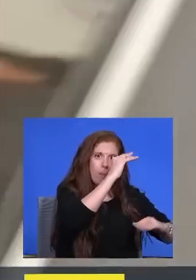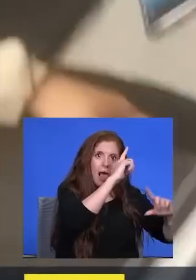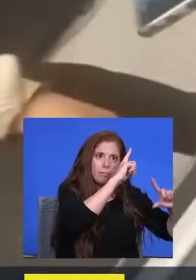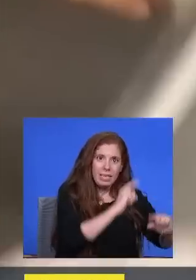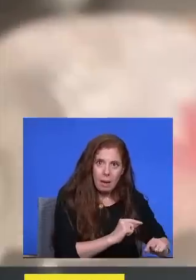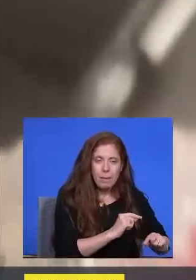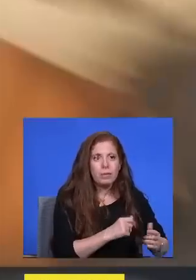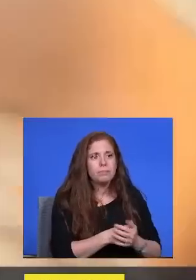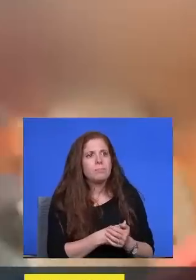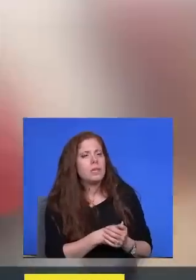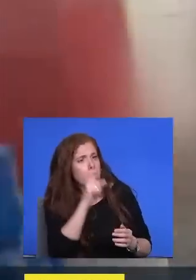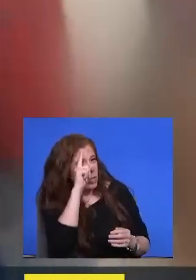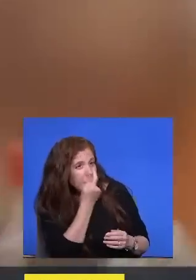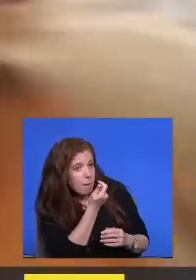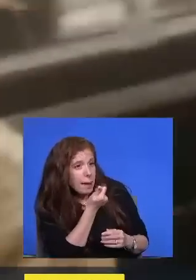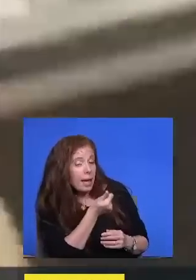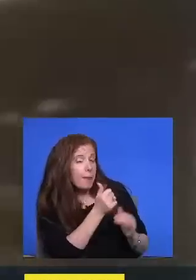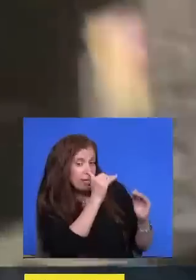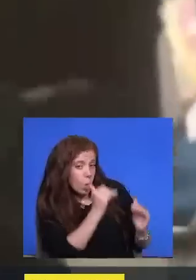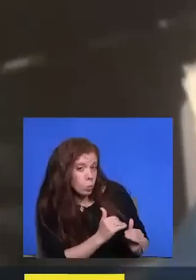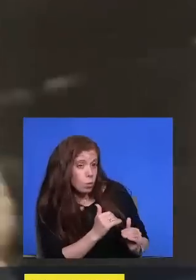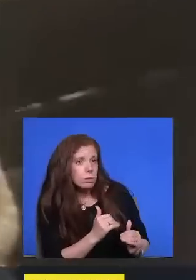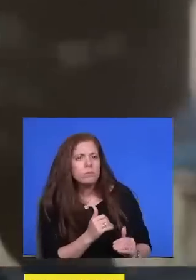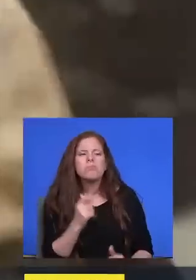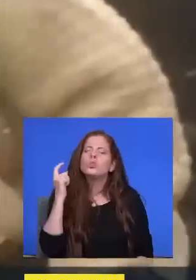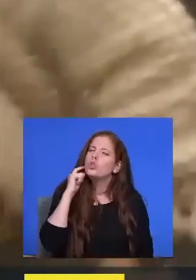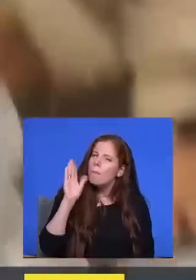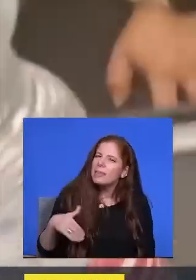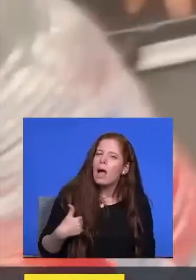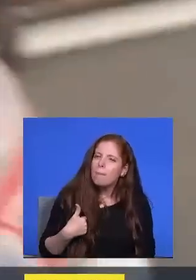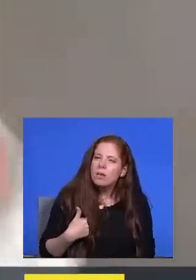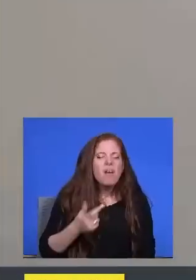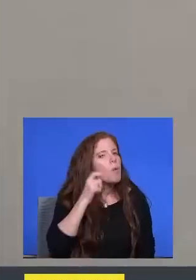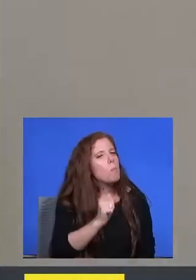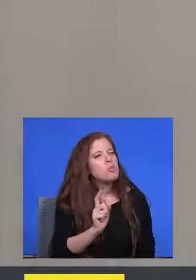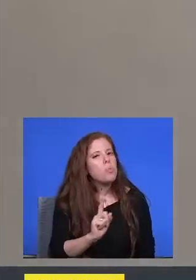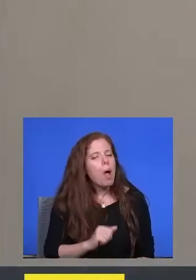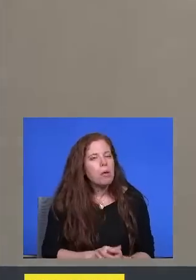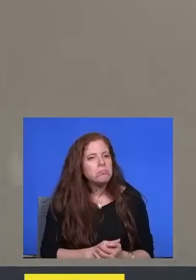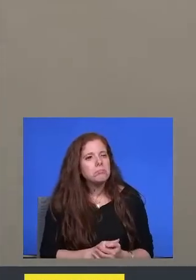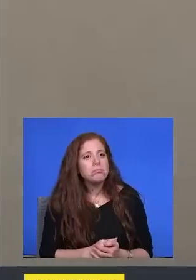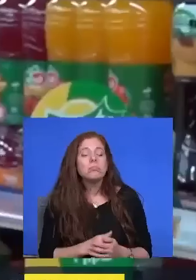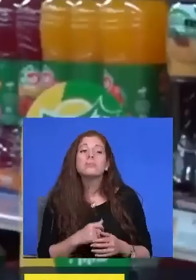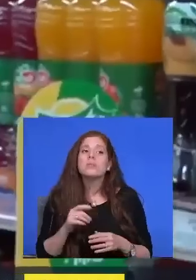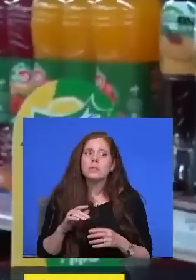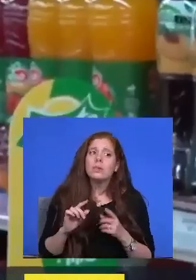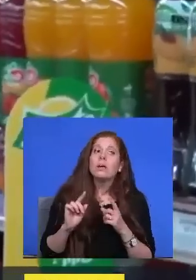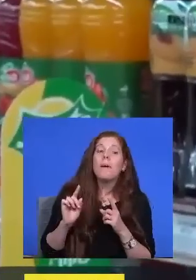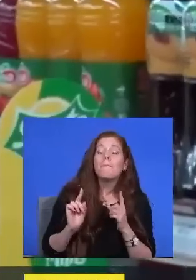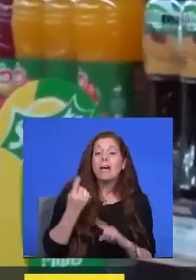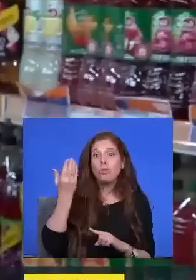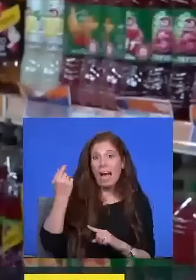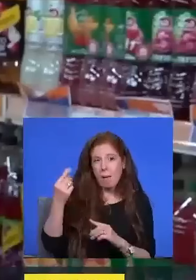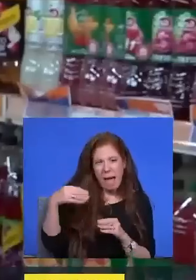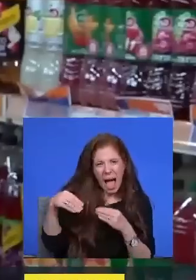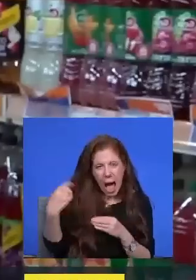אם המחירים לשתייה מתוקה כבר ירדו? שמעתי גם אני, אבל לא בטוחה שזה. מה שקרה עם החד פעמי זה